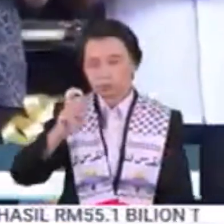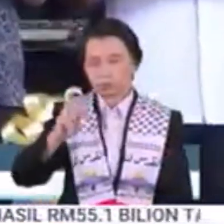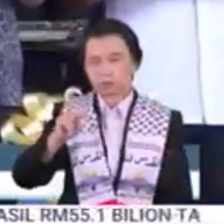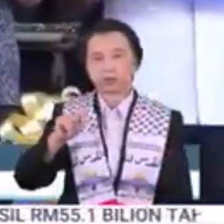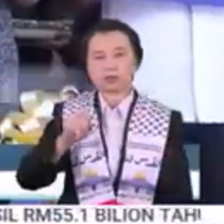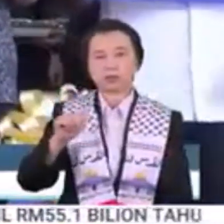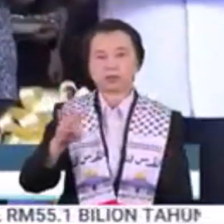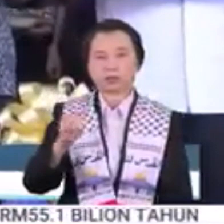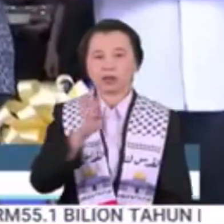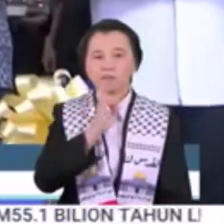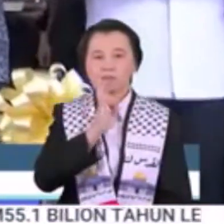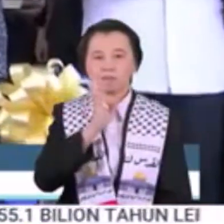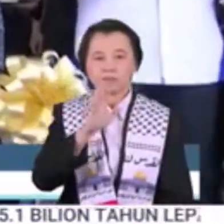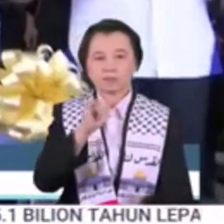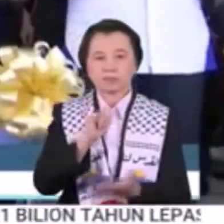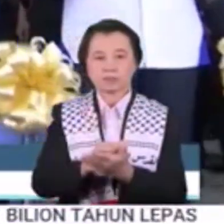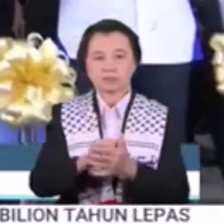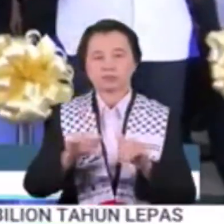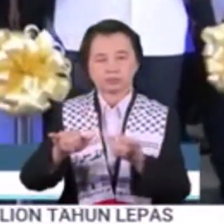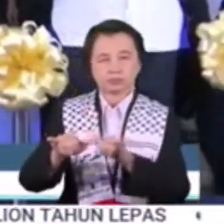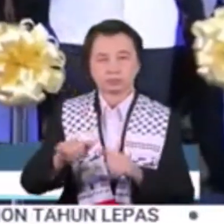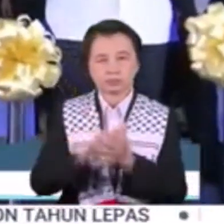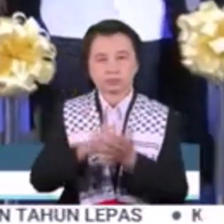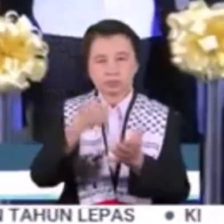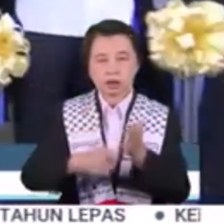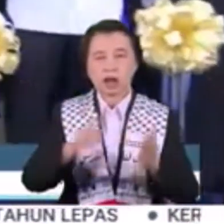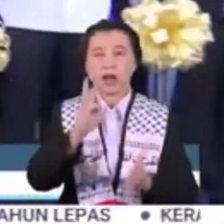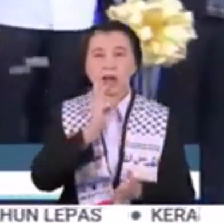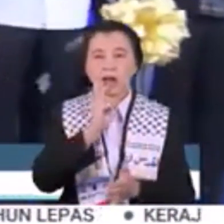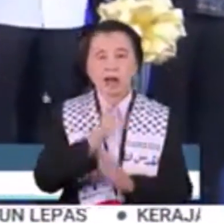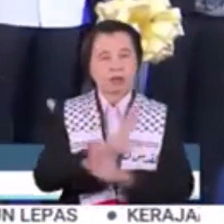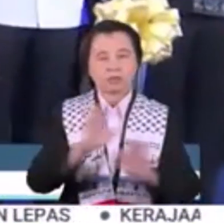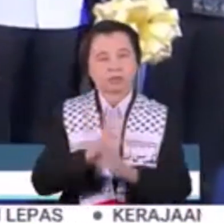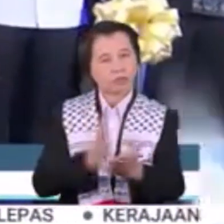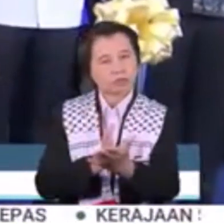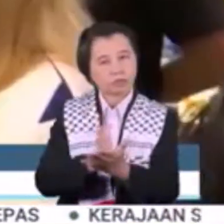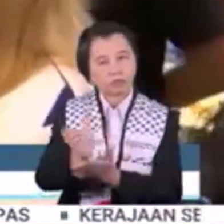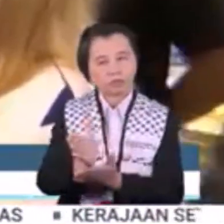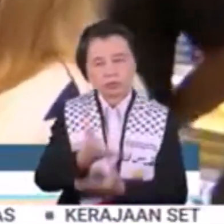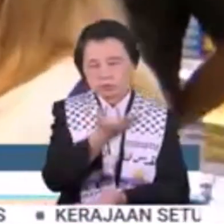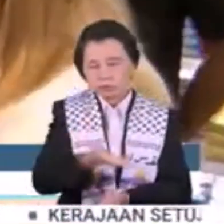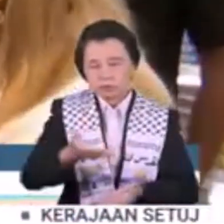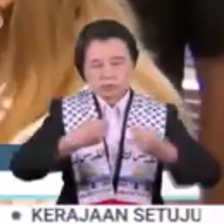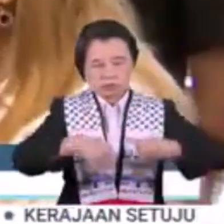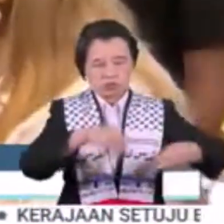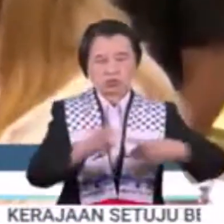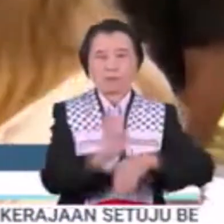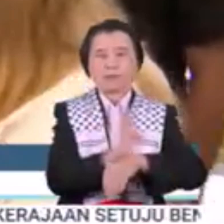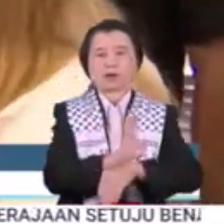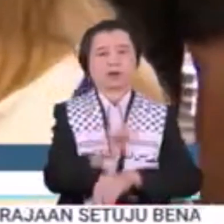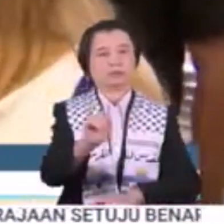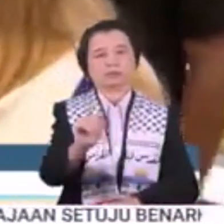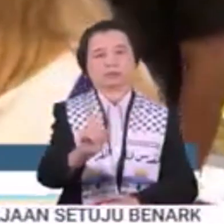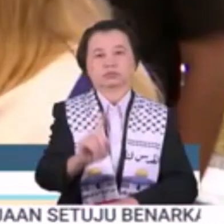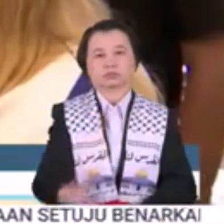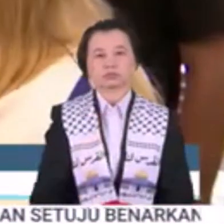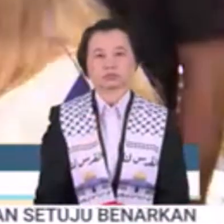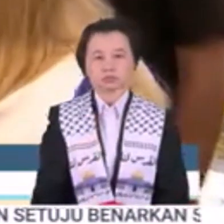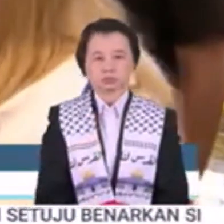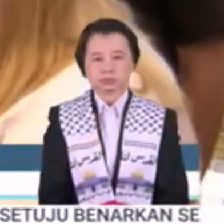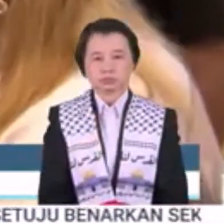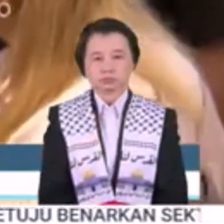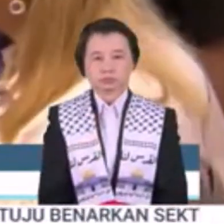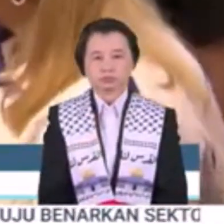Ali berkata, pelarasan tersebut hanya merangkumi tarif air dan bukan secara langsung terhadap barangan jualan perniagaan.